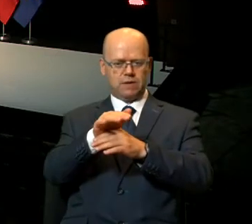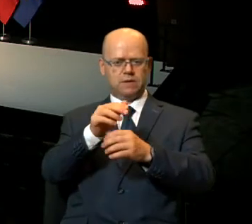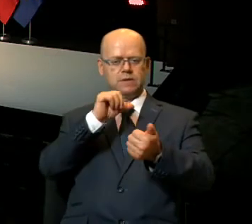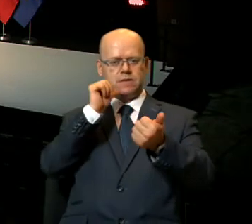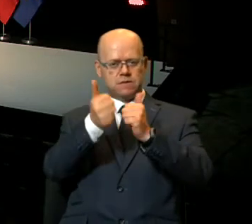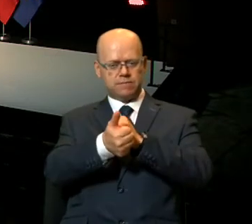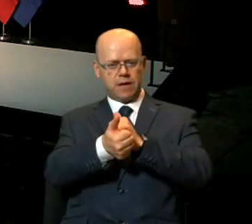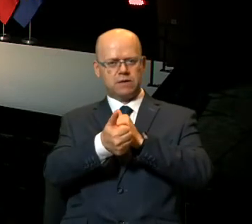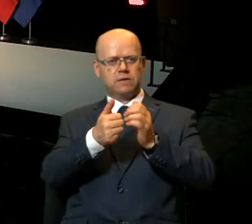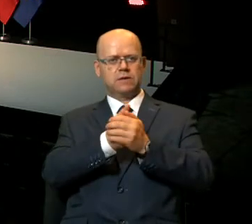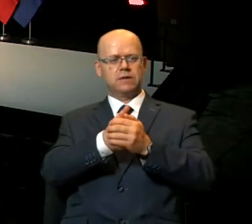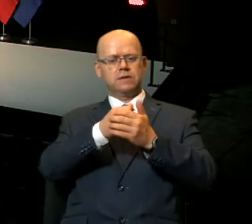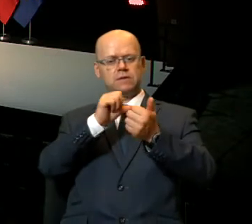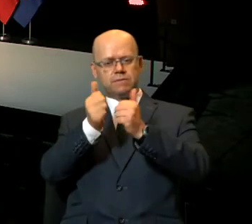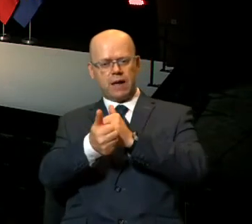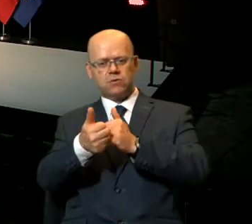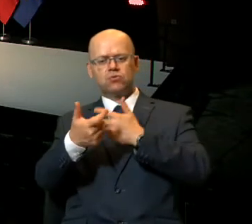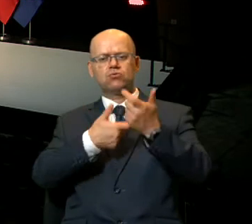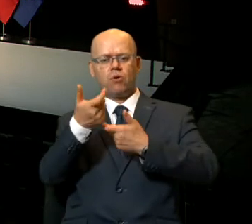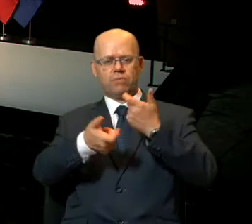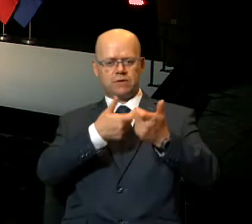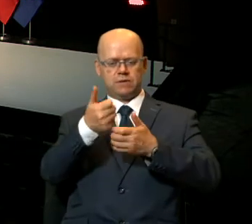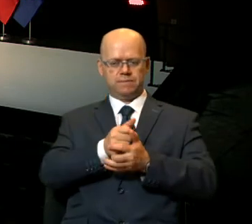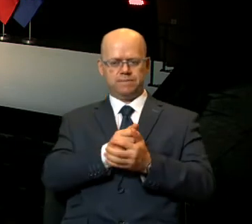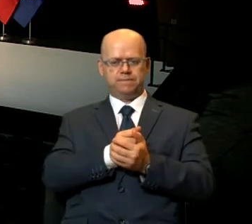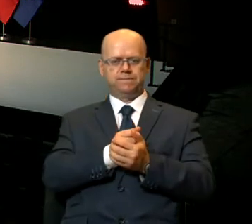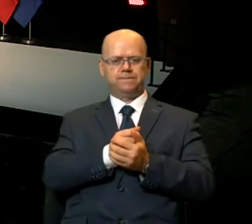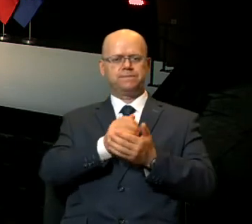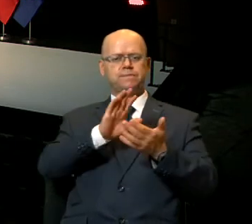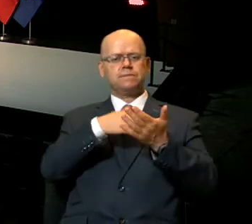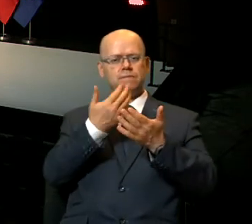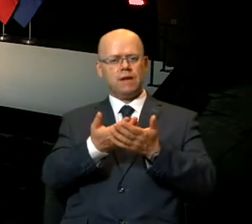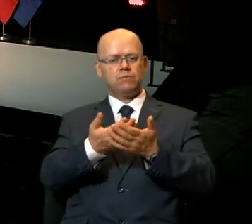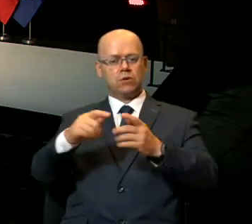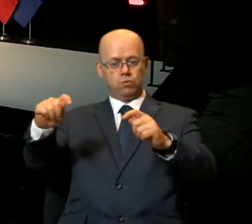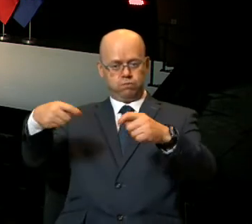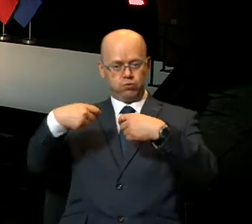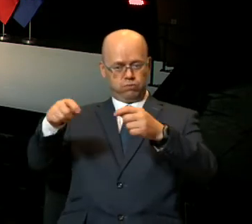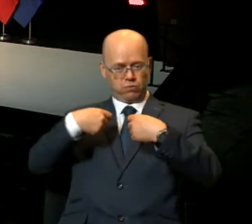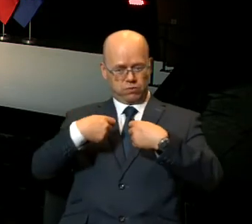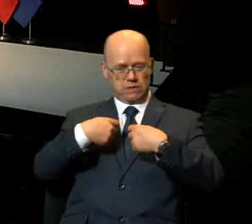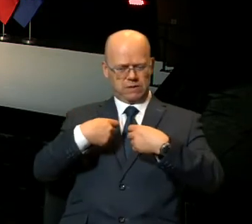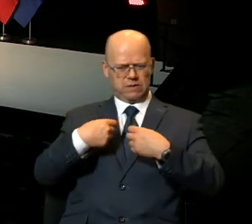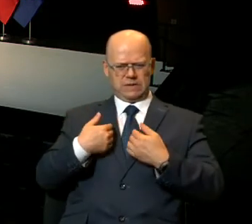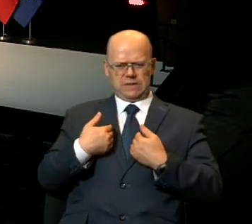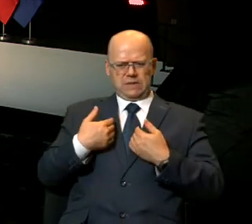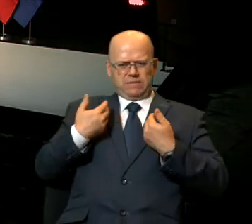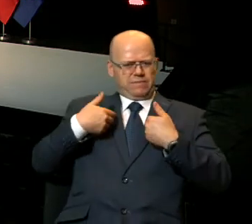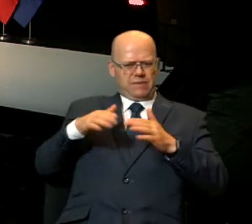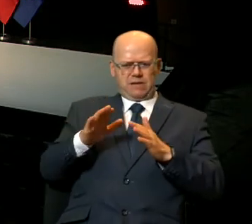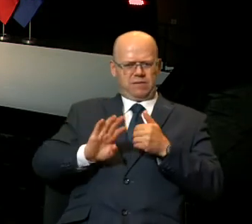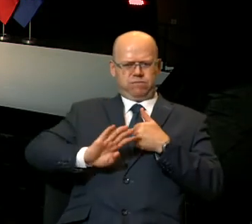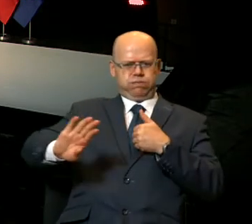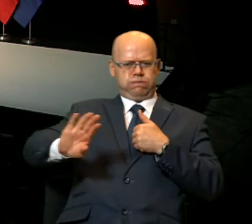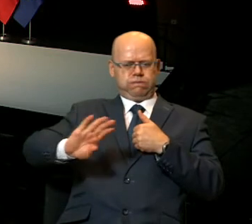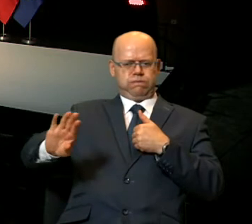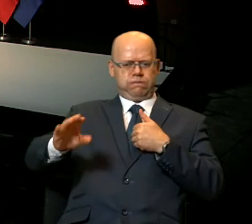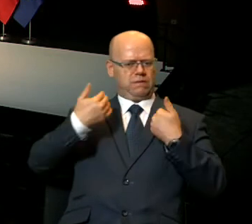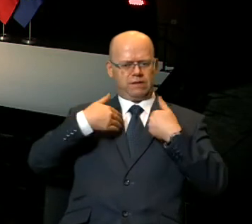być czynnikami zmian, że potrafimy coś zrobić. Jeżeli coś jest na nas narzucone, wtedy to zwiększa wyobcowanie. Myślimy,